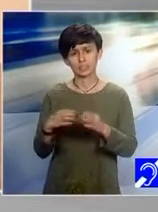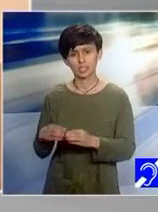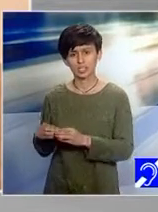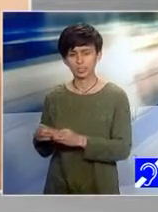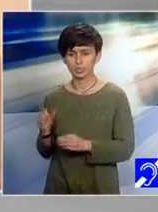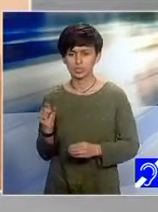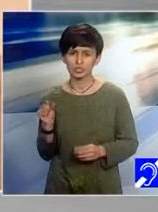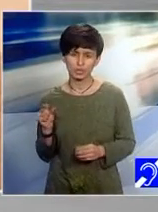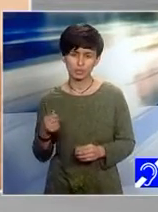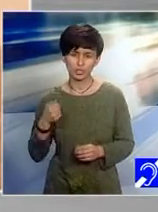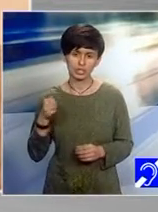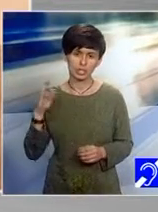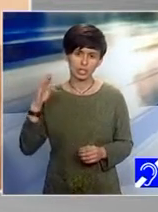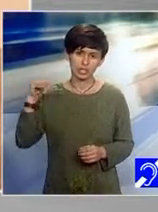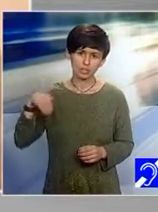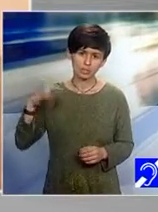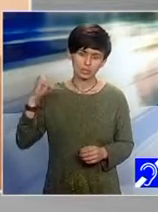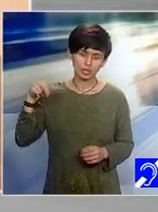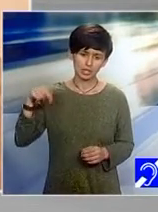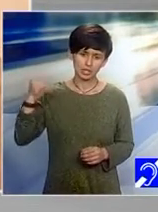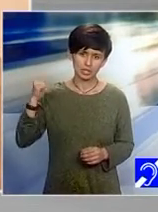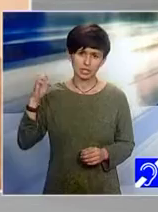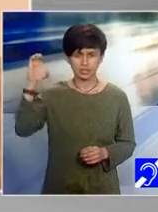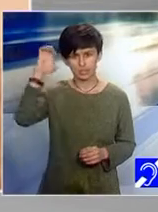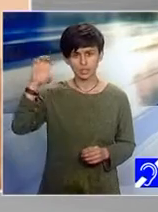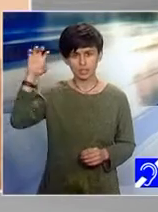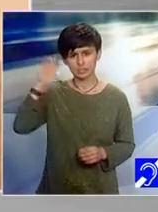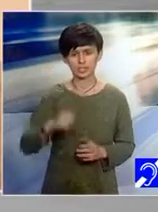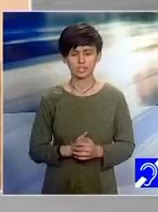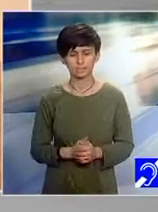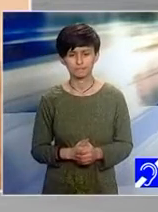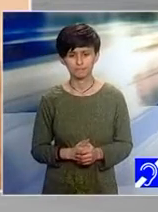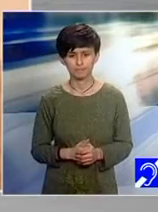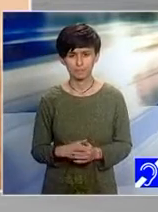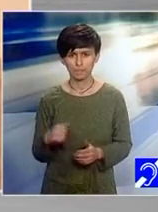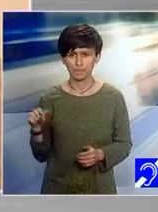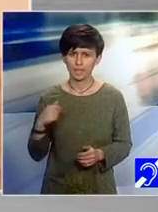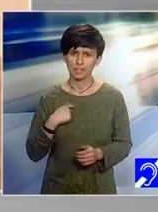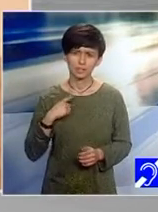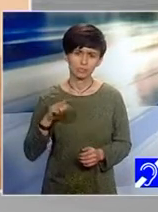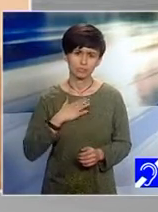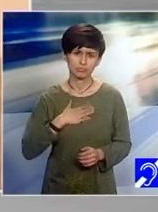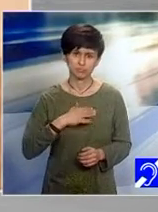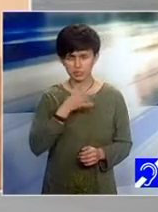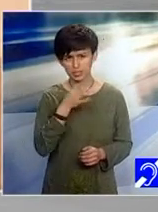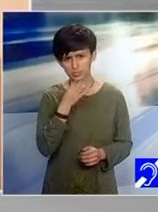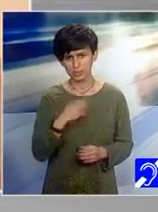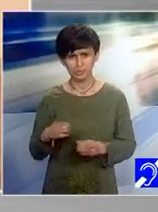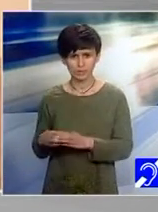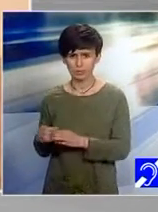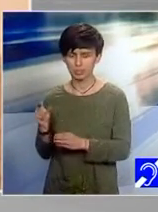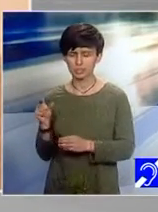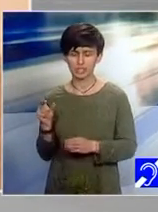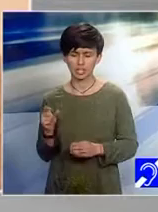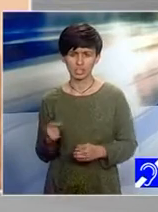minorității armene din Transilvania, de fapt n-aș folosi minoritate, nu-mi place cuvântul, etniei armene